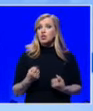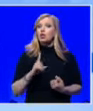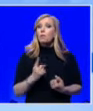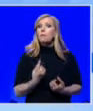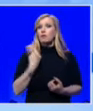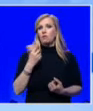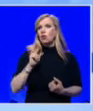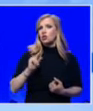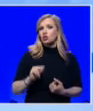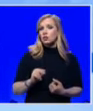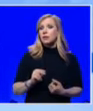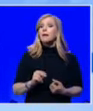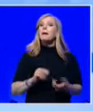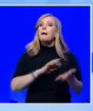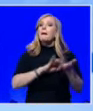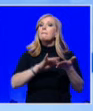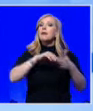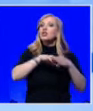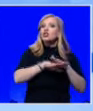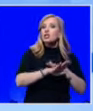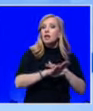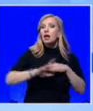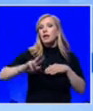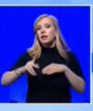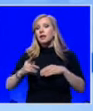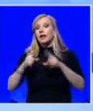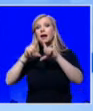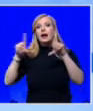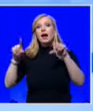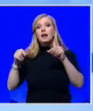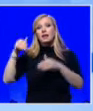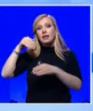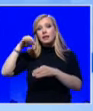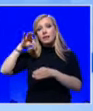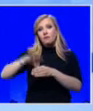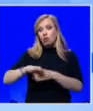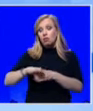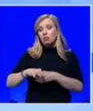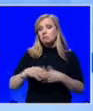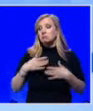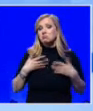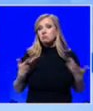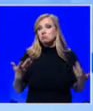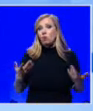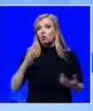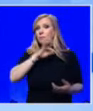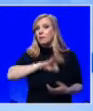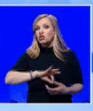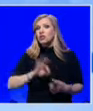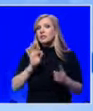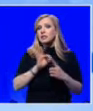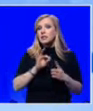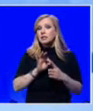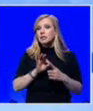първо, кажете, машинния и хартияния вот постигнали целта вота да бъде прозрачен, да